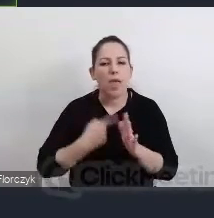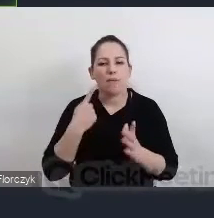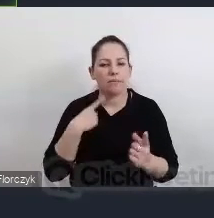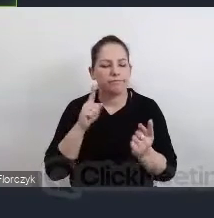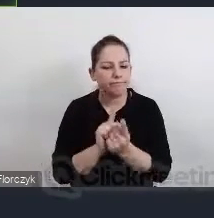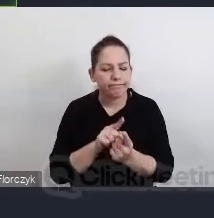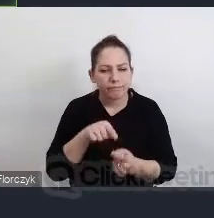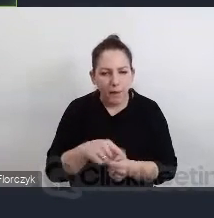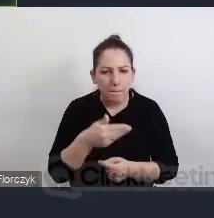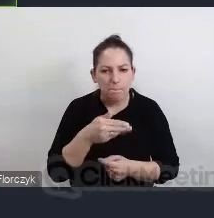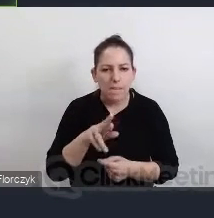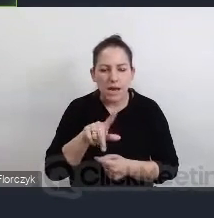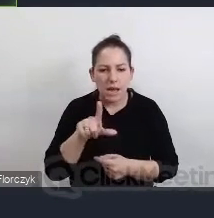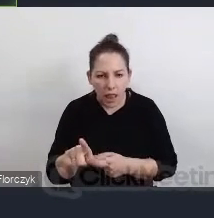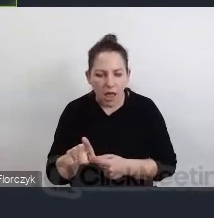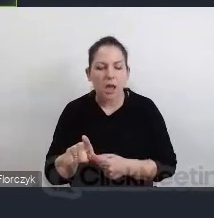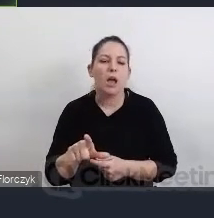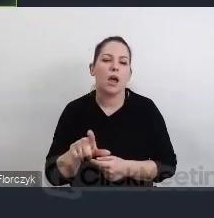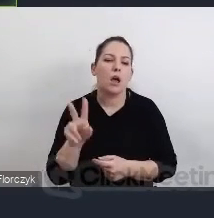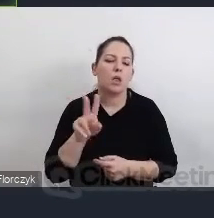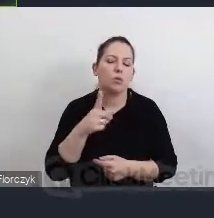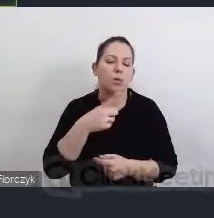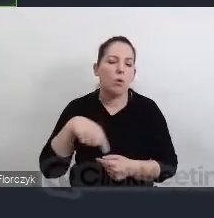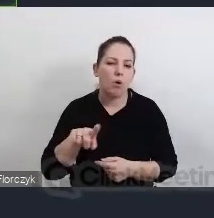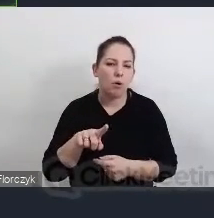MRL-em, te, które również